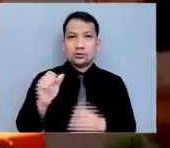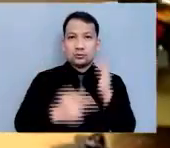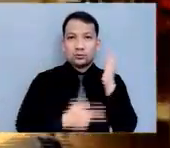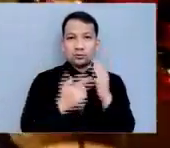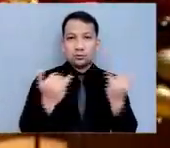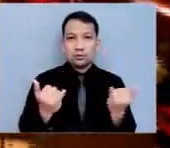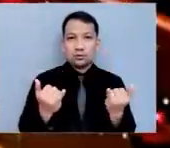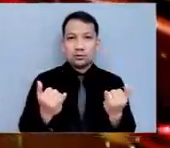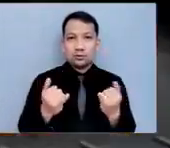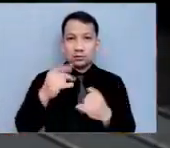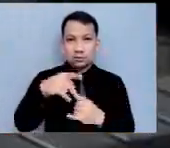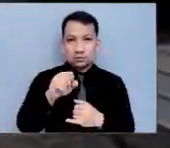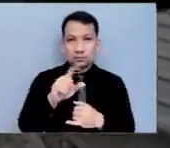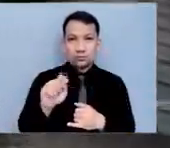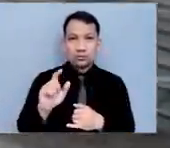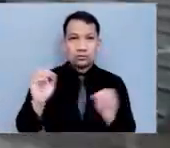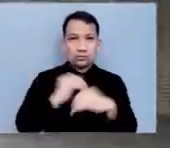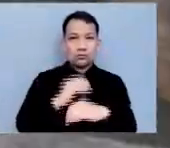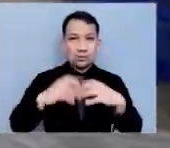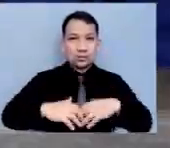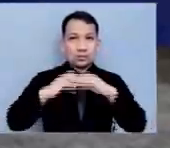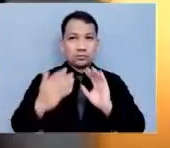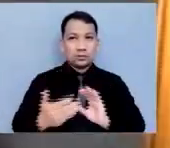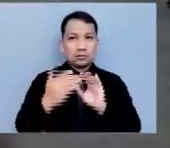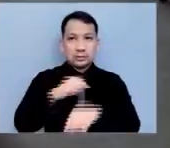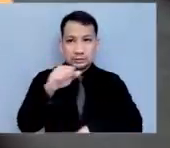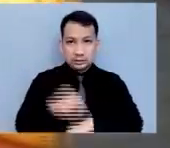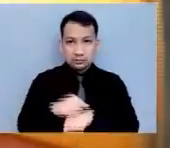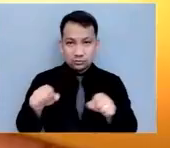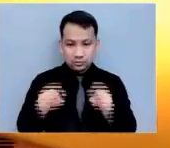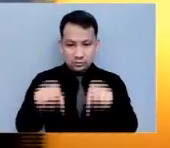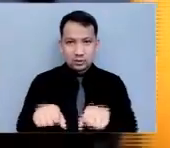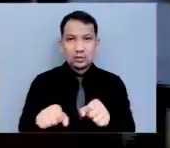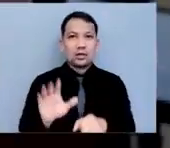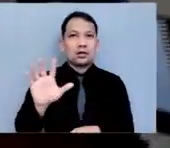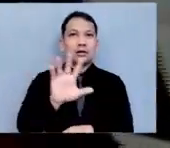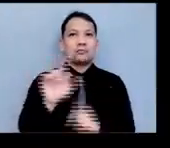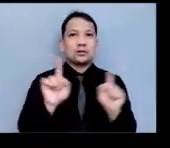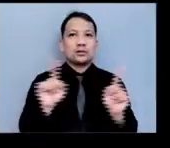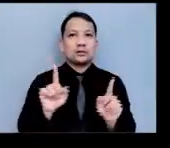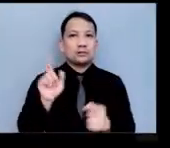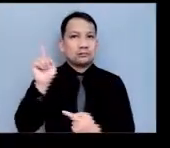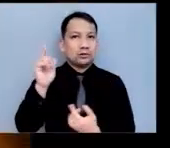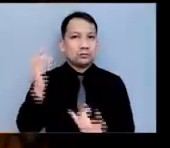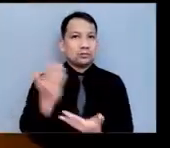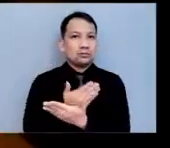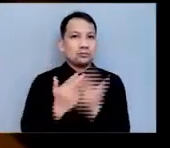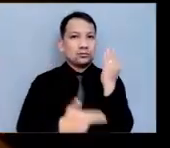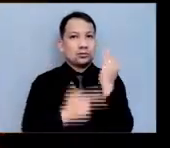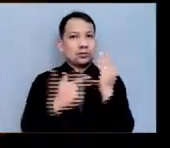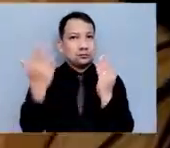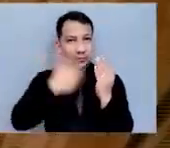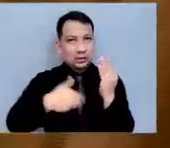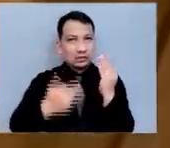ring post office dati na nakatayo rin sa tapat ng Singapore River. Ngayon, ang 5-star na Fullerton ang isa sa mga pangunahing